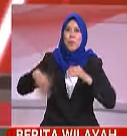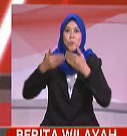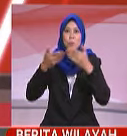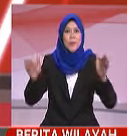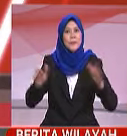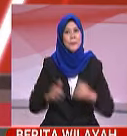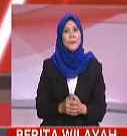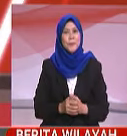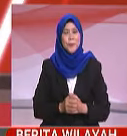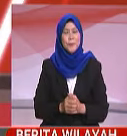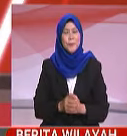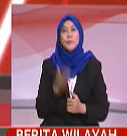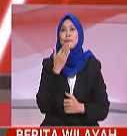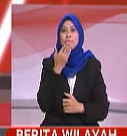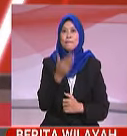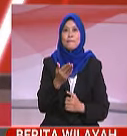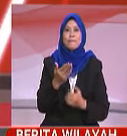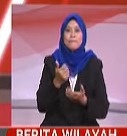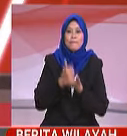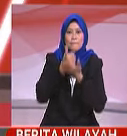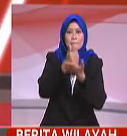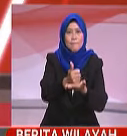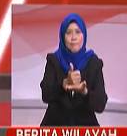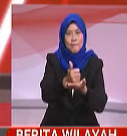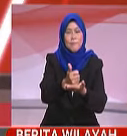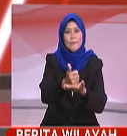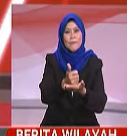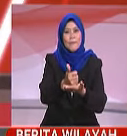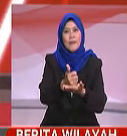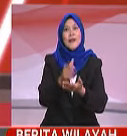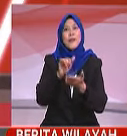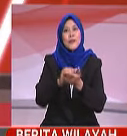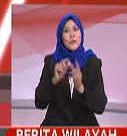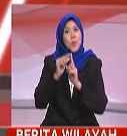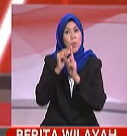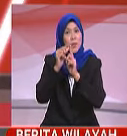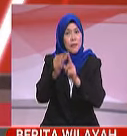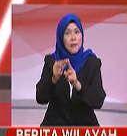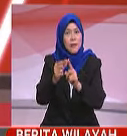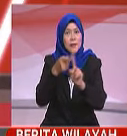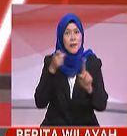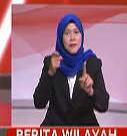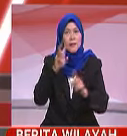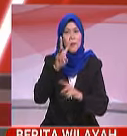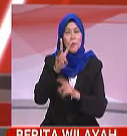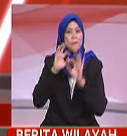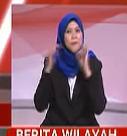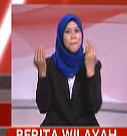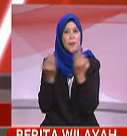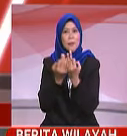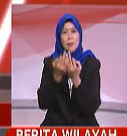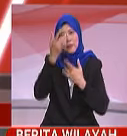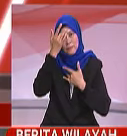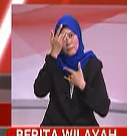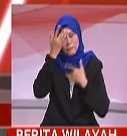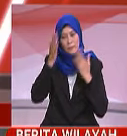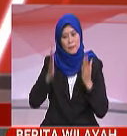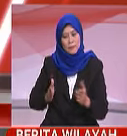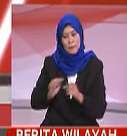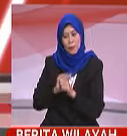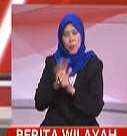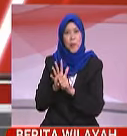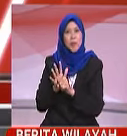Terima kasih atas bantuan yang diberikan Itu Ungkapan yang diucapkan oleh waris kepada pesakit komik